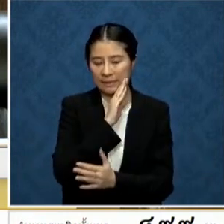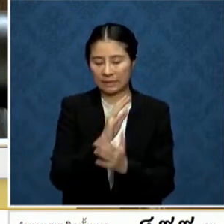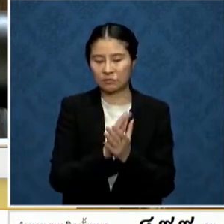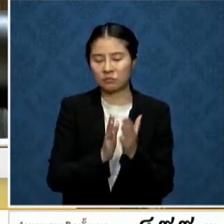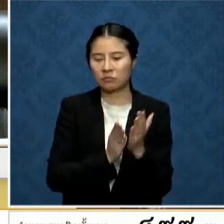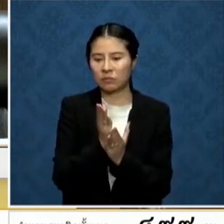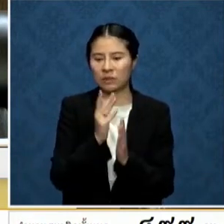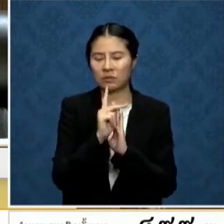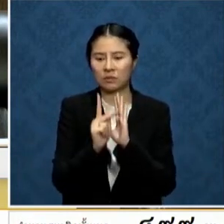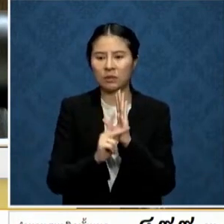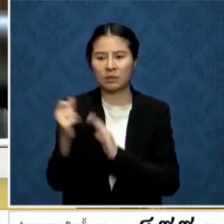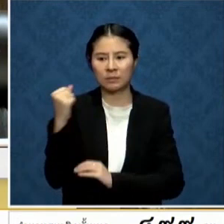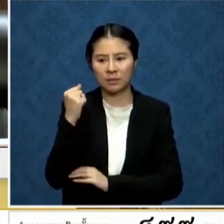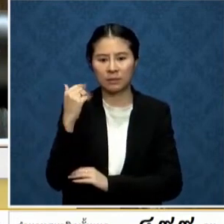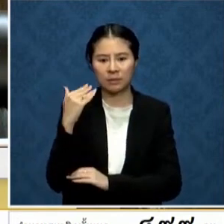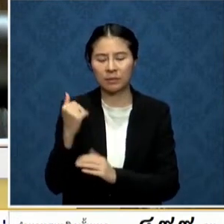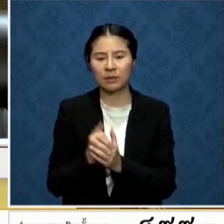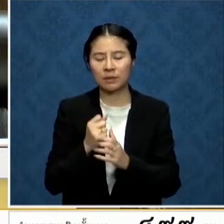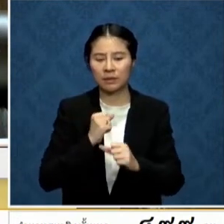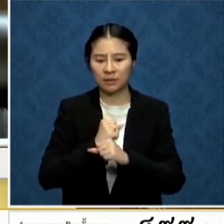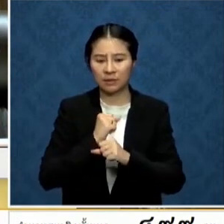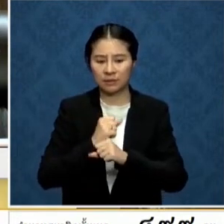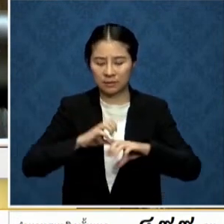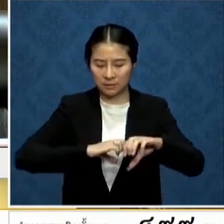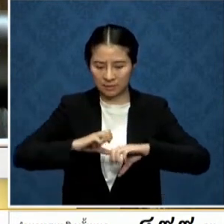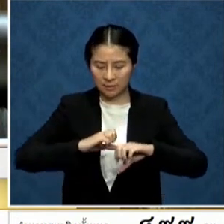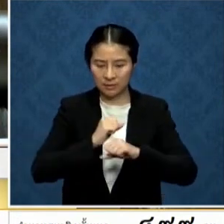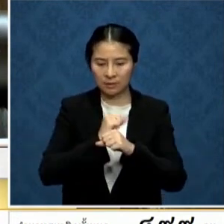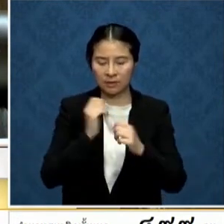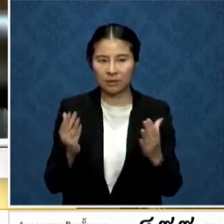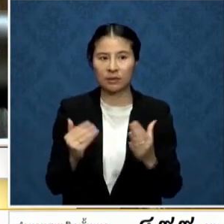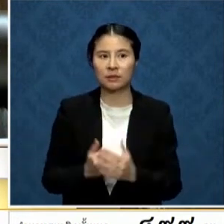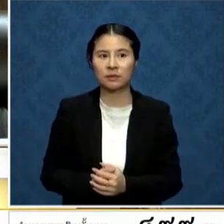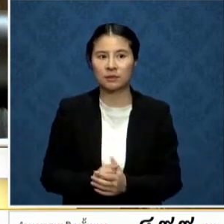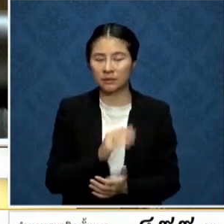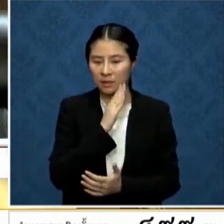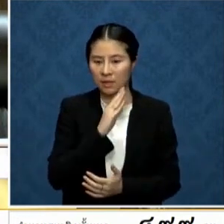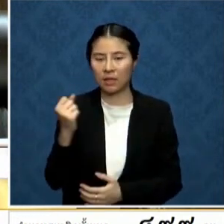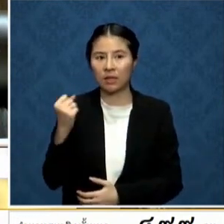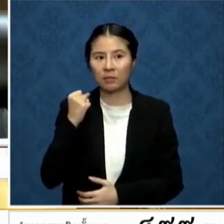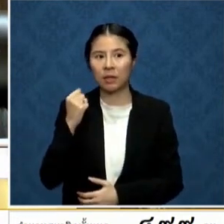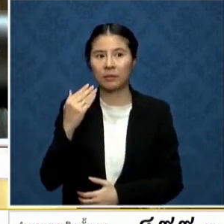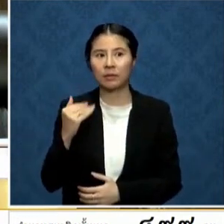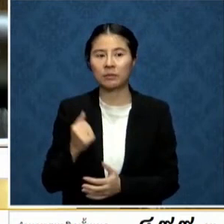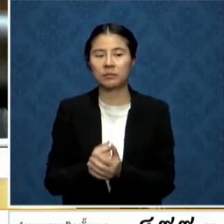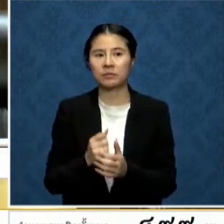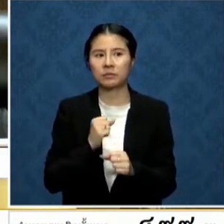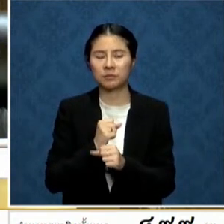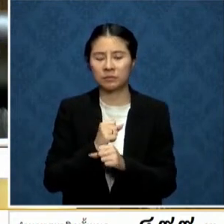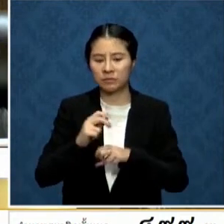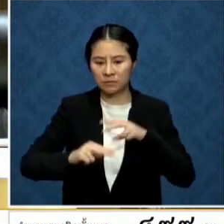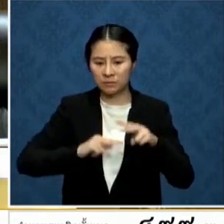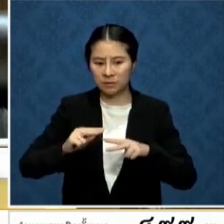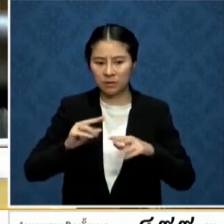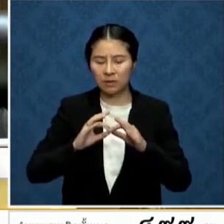มีอำนาจจะบริหารราชการแผ่นดินได้อย่างไรถ้าไม่มีอำนาจจะบำบัดทุกข์บำรุง